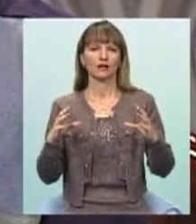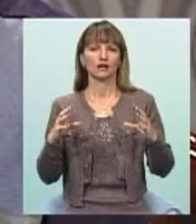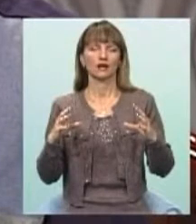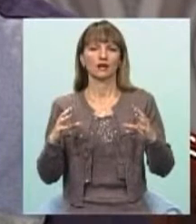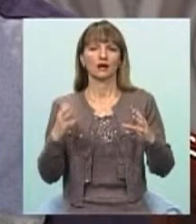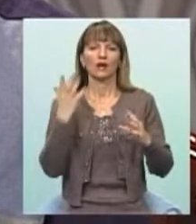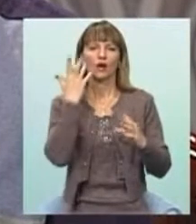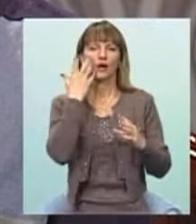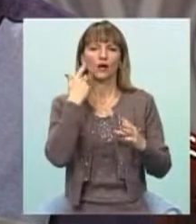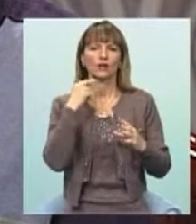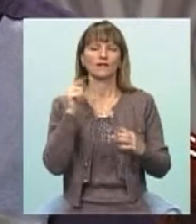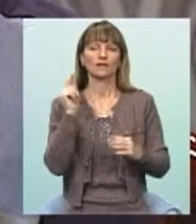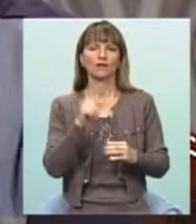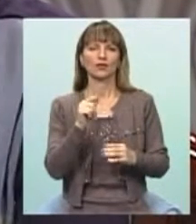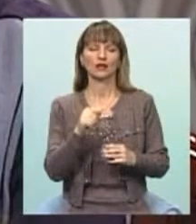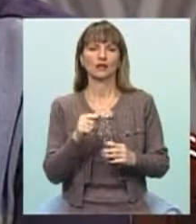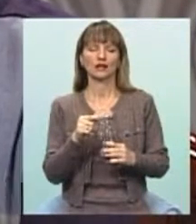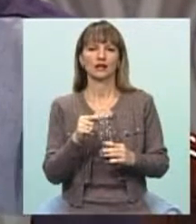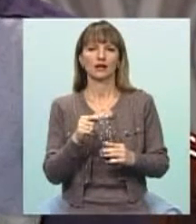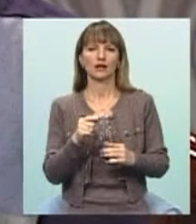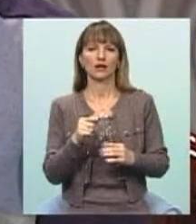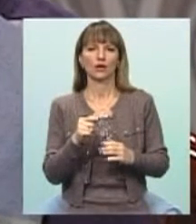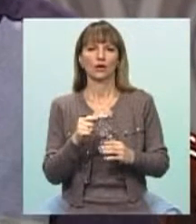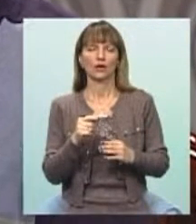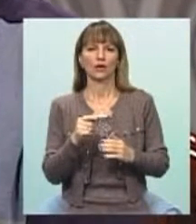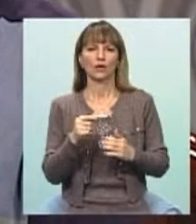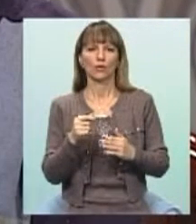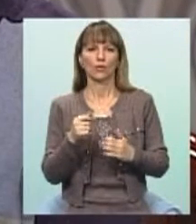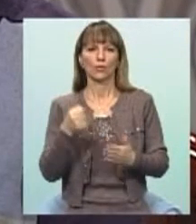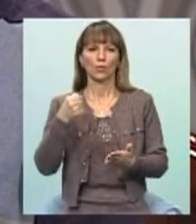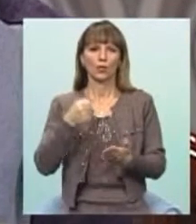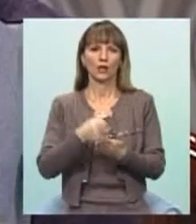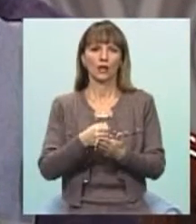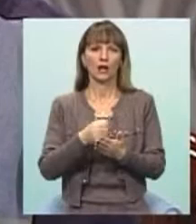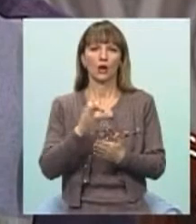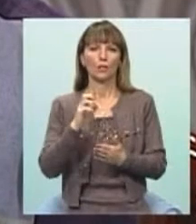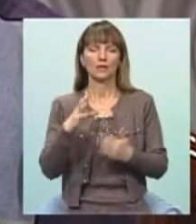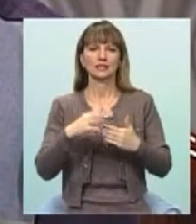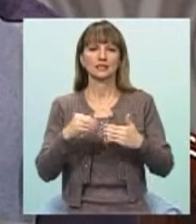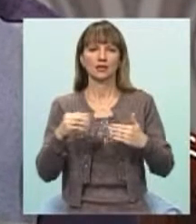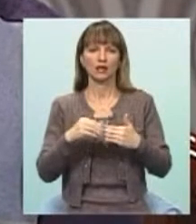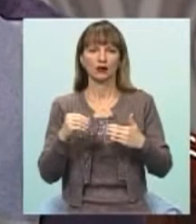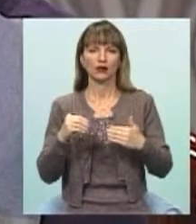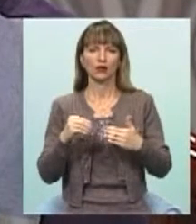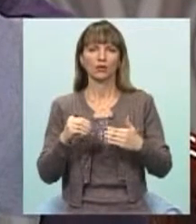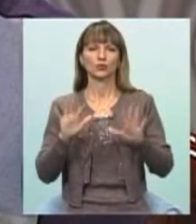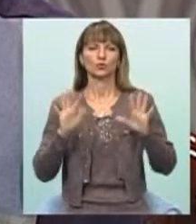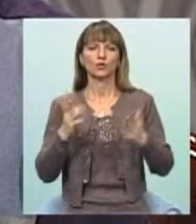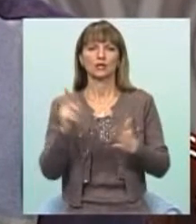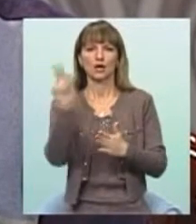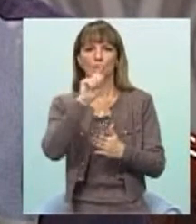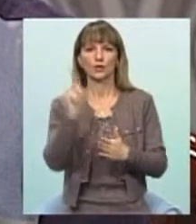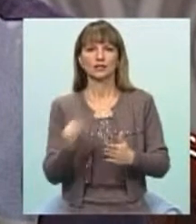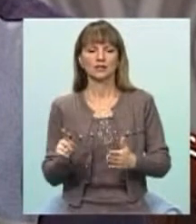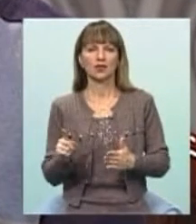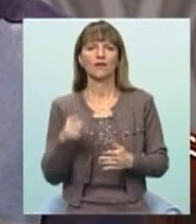туча, коли вона ударяється об землю, відбувається гроза.